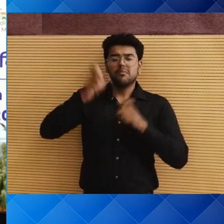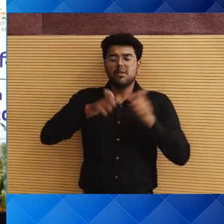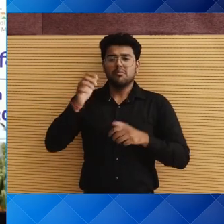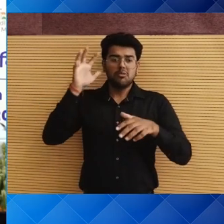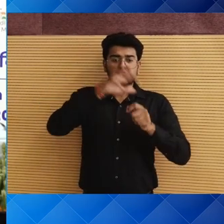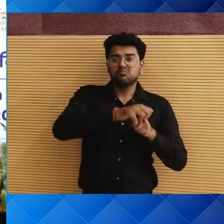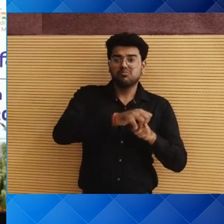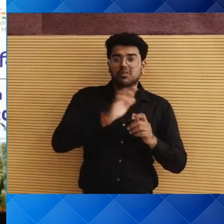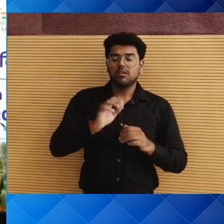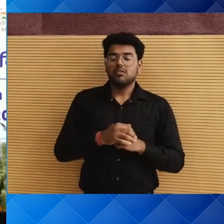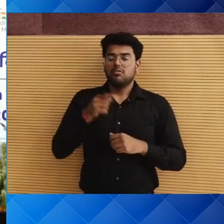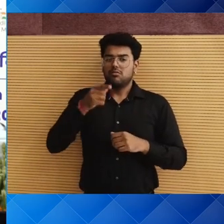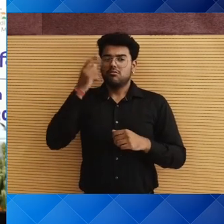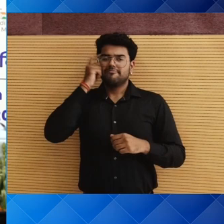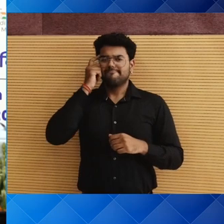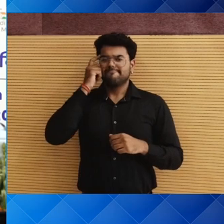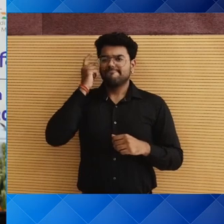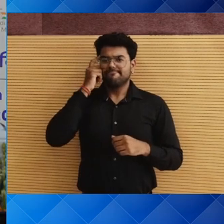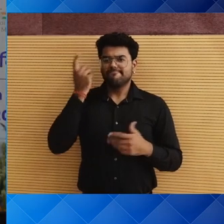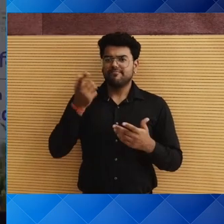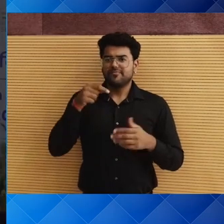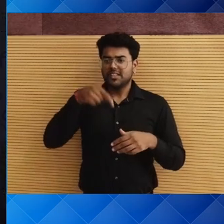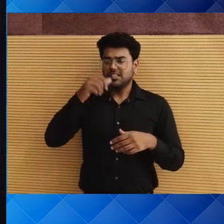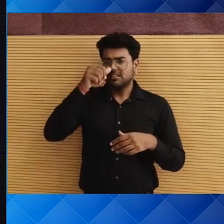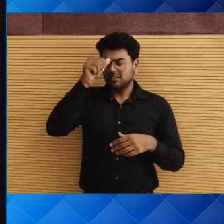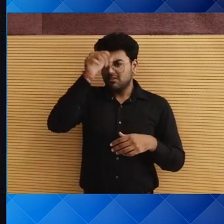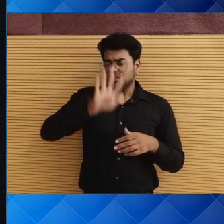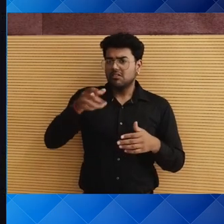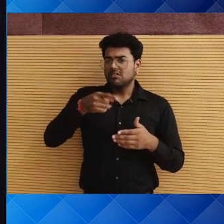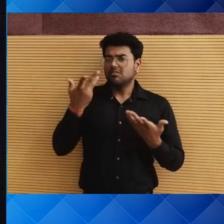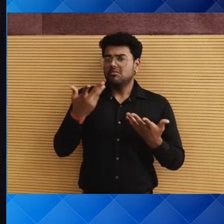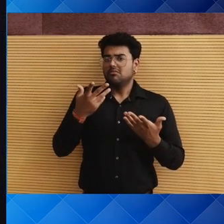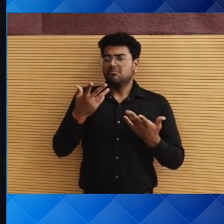ध्यान में आया कि इस देश को हम बिना बौद्धिक